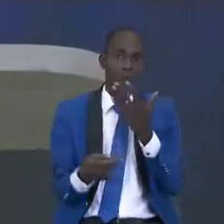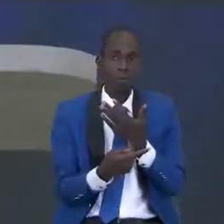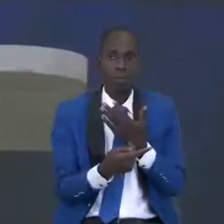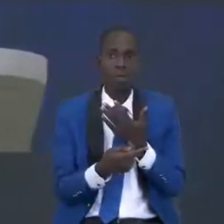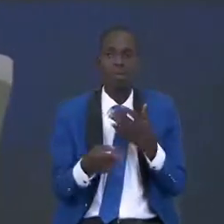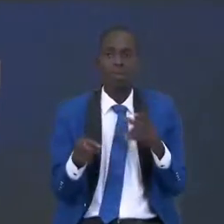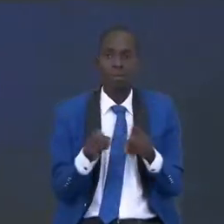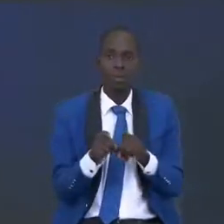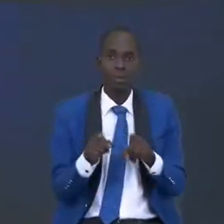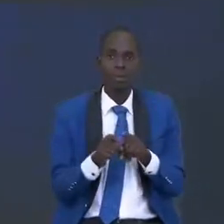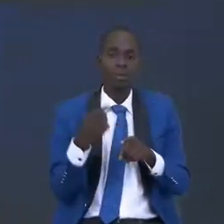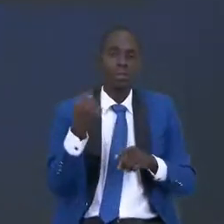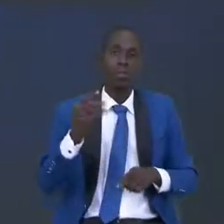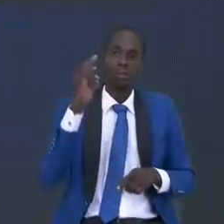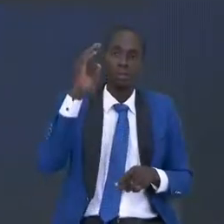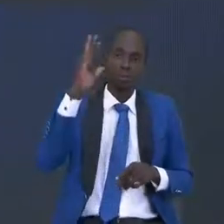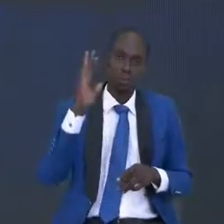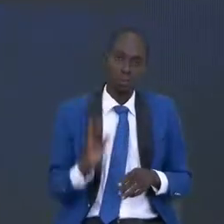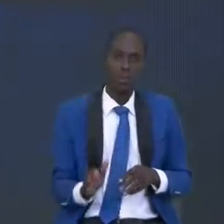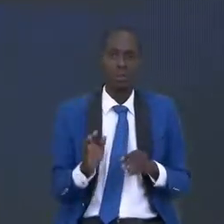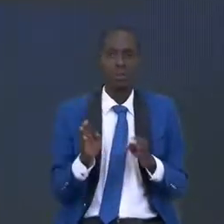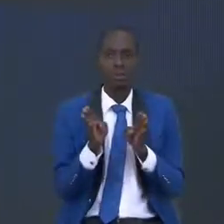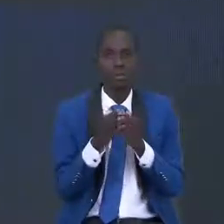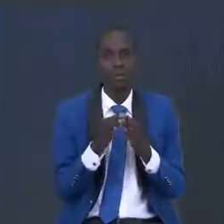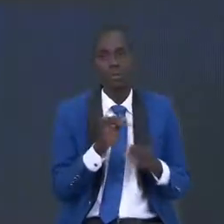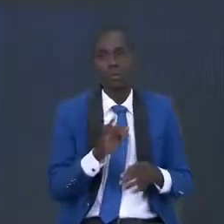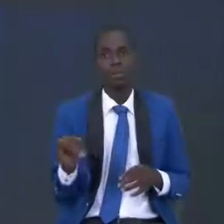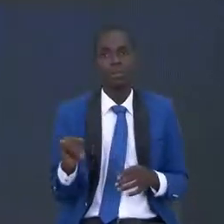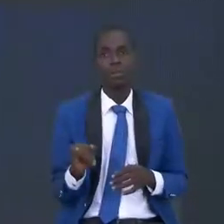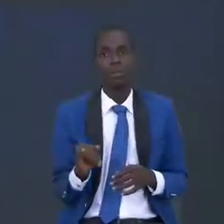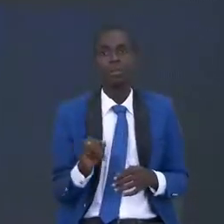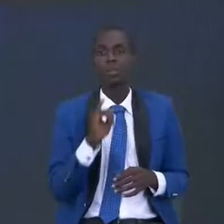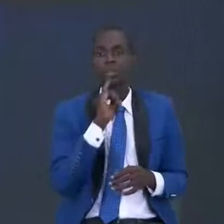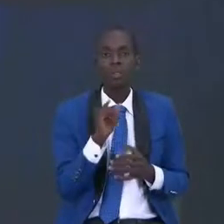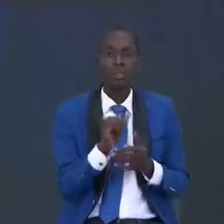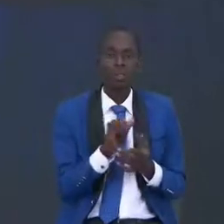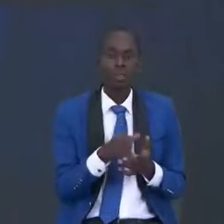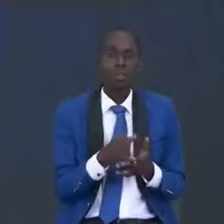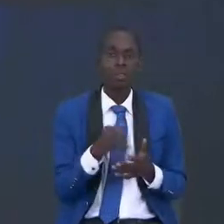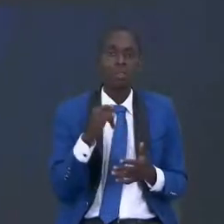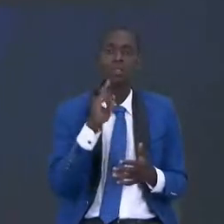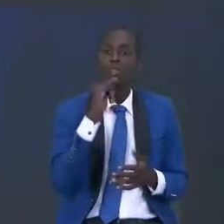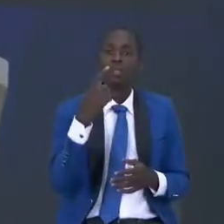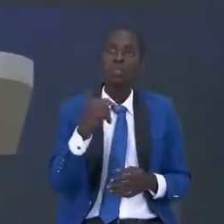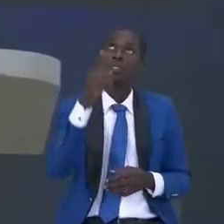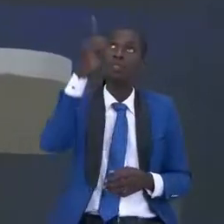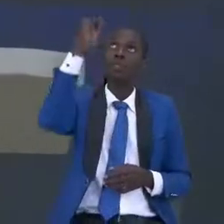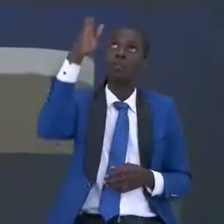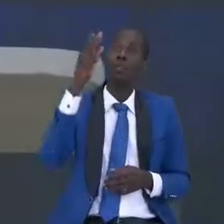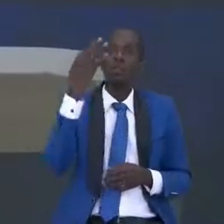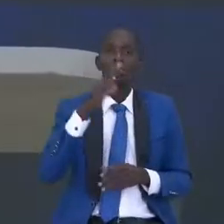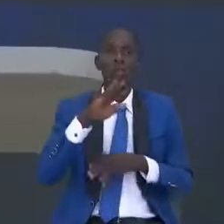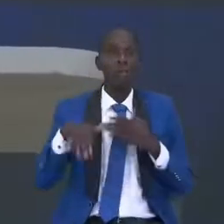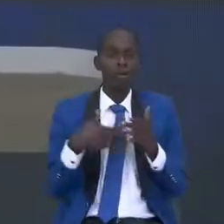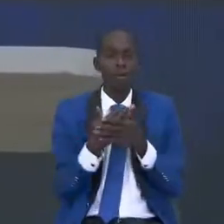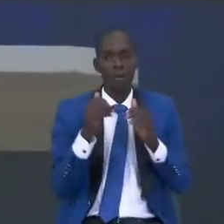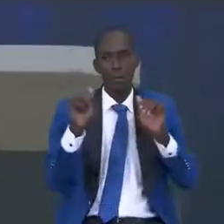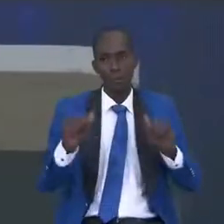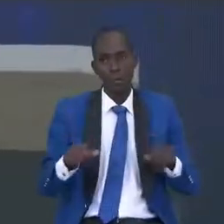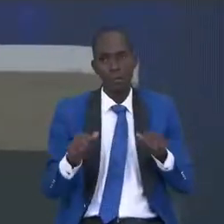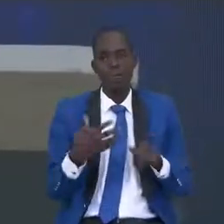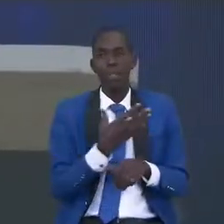bien que de la conférence des ministres, est le Dieu de toute possibilité. Et quand